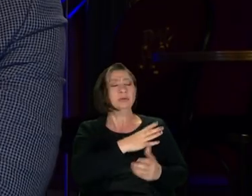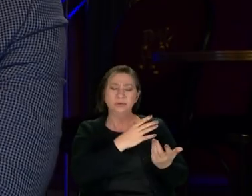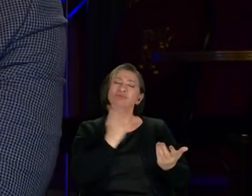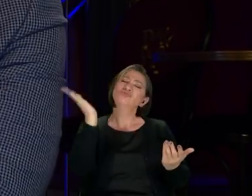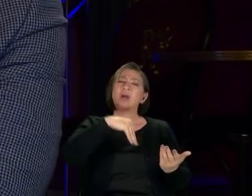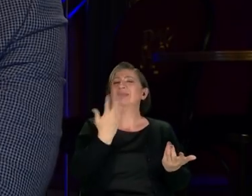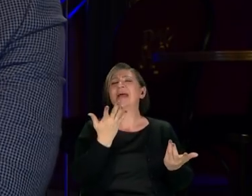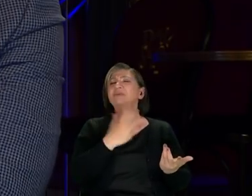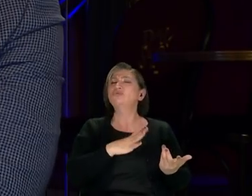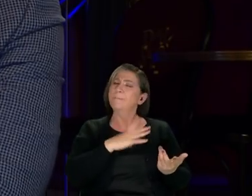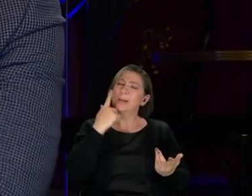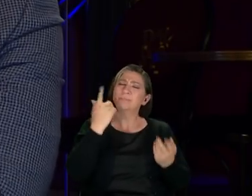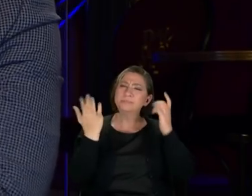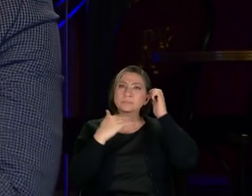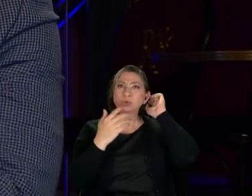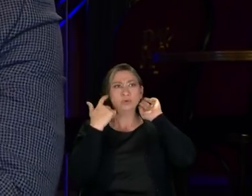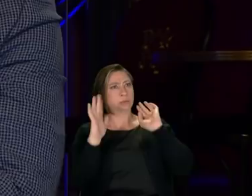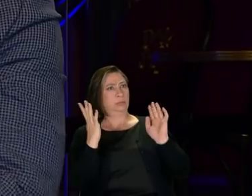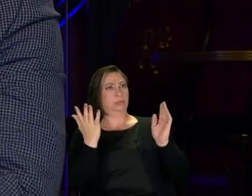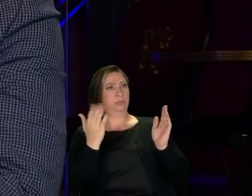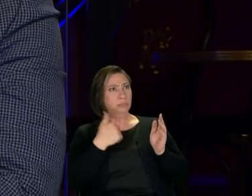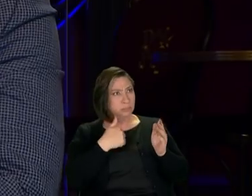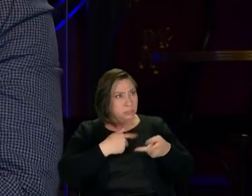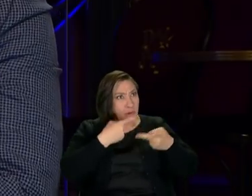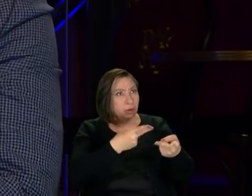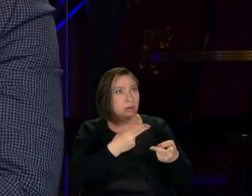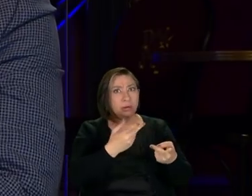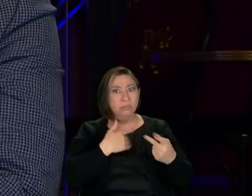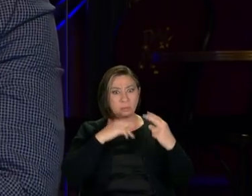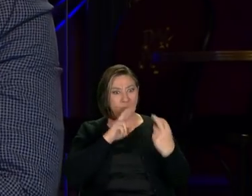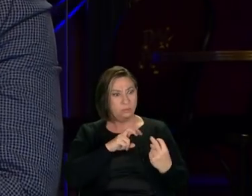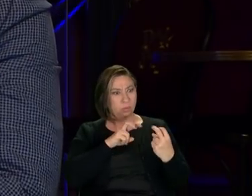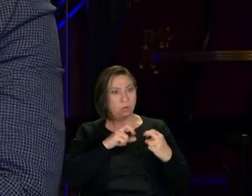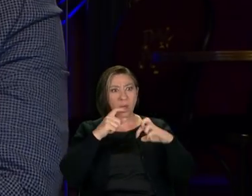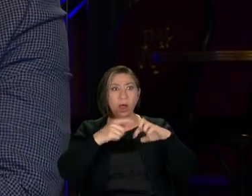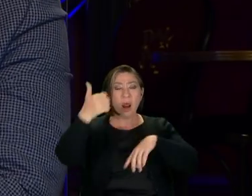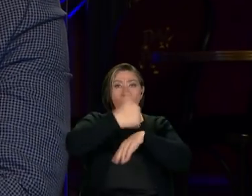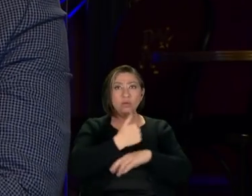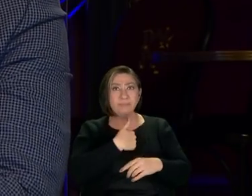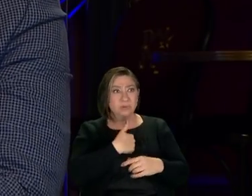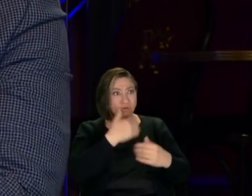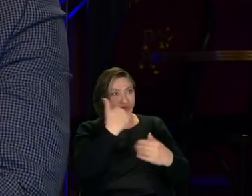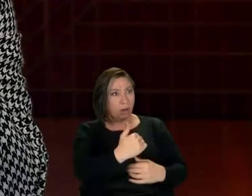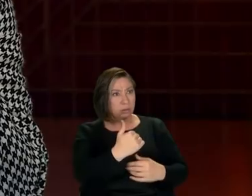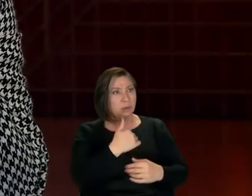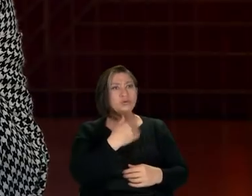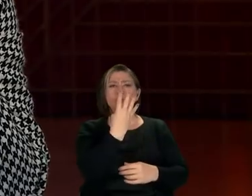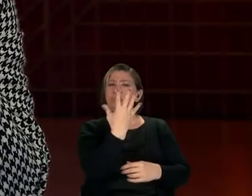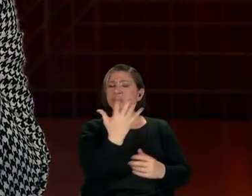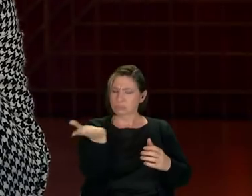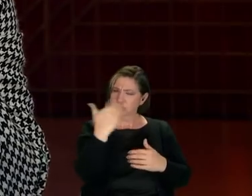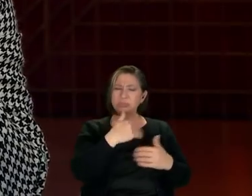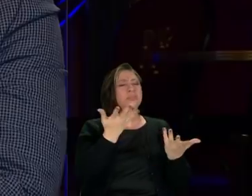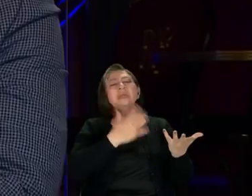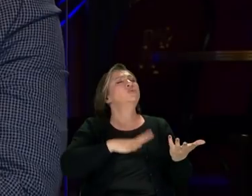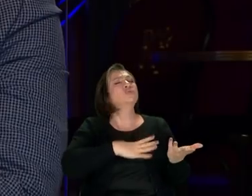çağırın bakayım ne istiyorlar bunlar. Şaşırdılar. Aa, bizde oturuyor. Rektör bey bizi çağırdı diyor. Aldım bunlar 4-5 kişi.